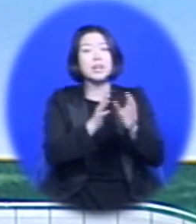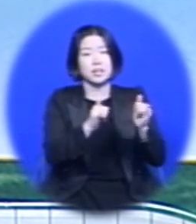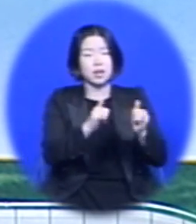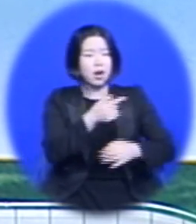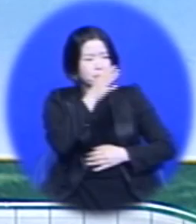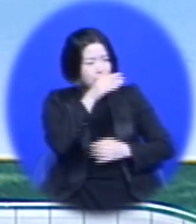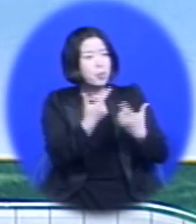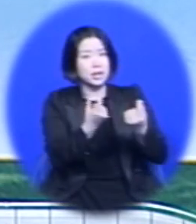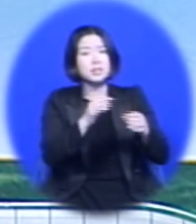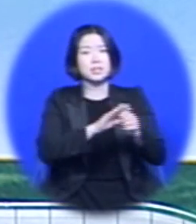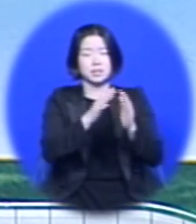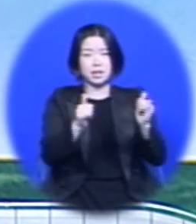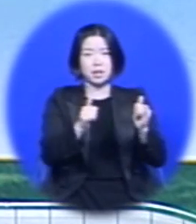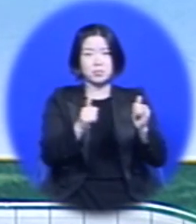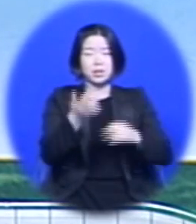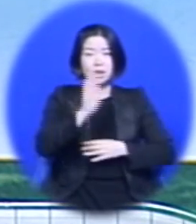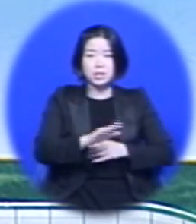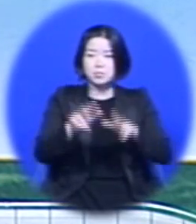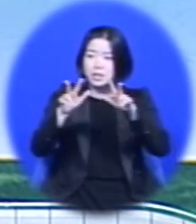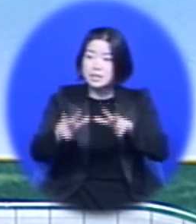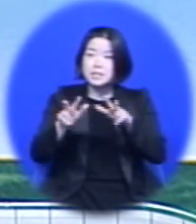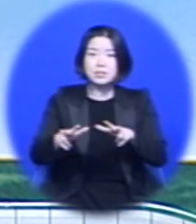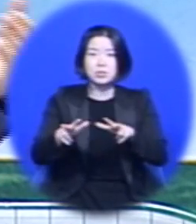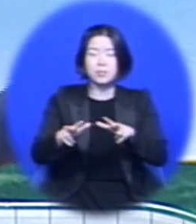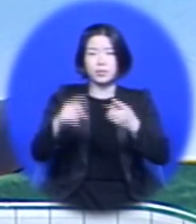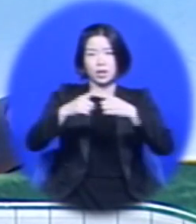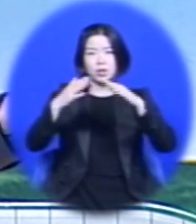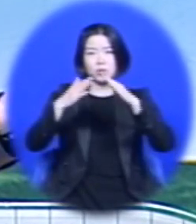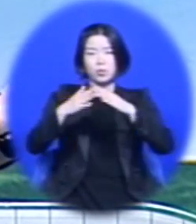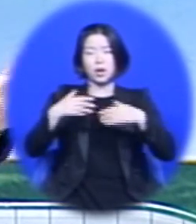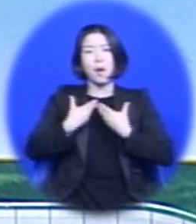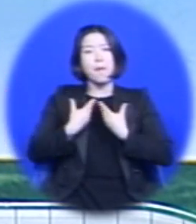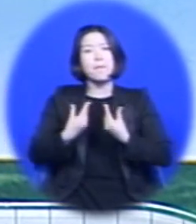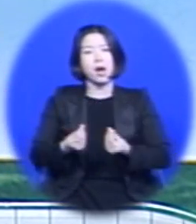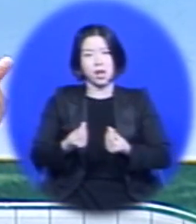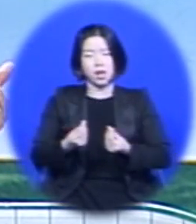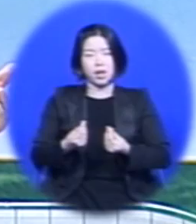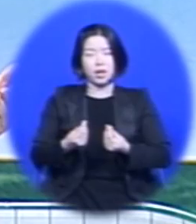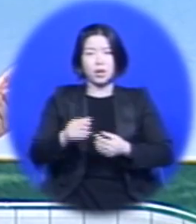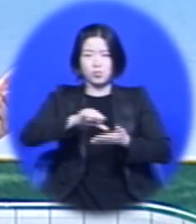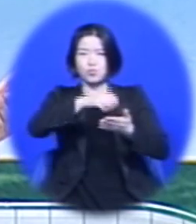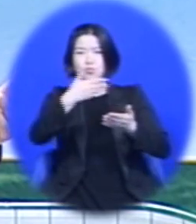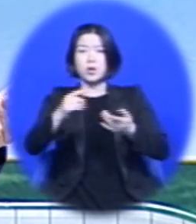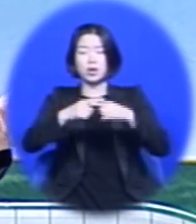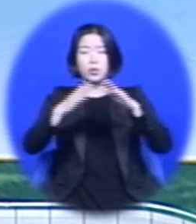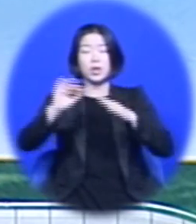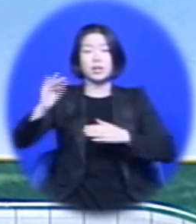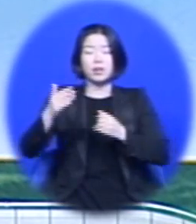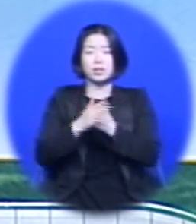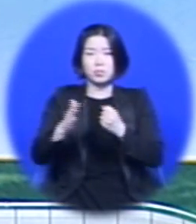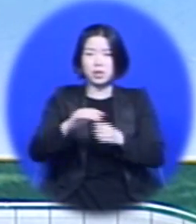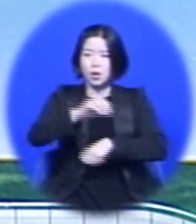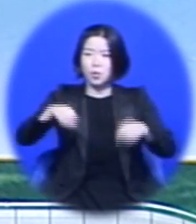분들이었죠. 근데 지금은 교회가 편안하니까, 유명한 교회가 됐기 때문에 오히려